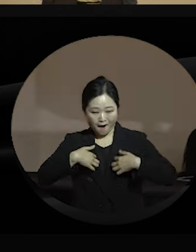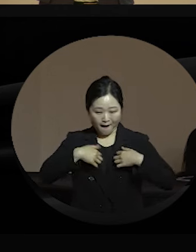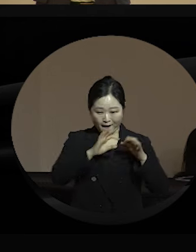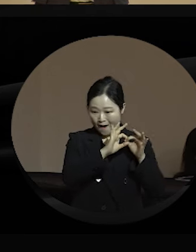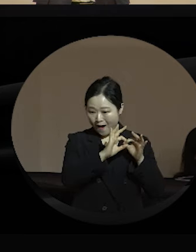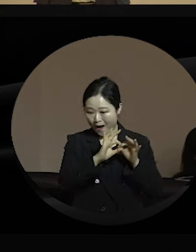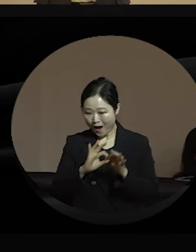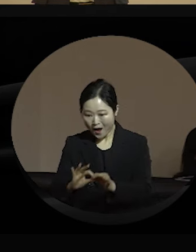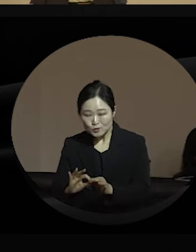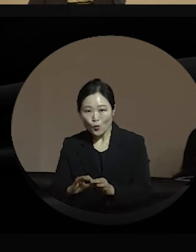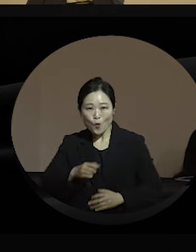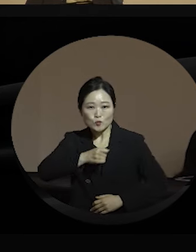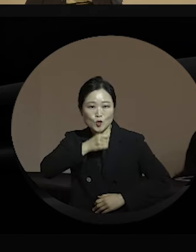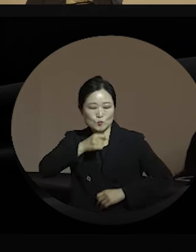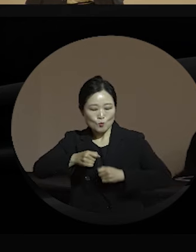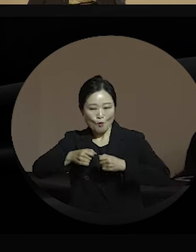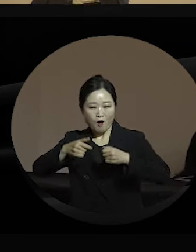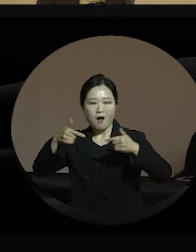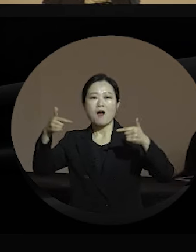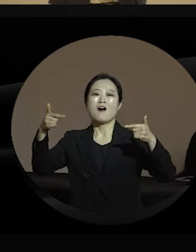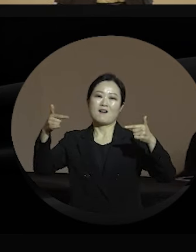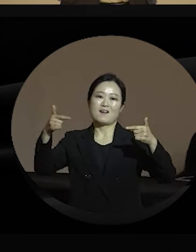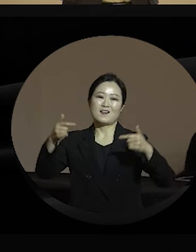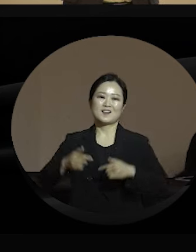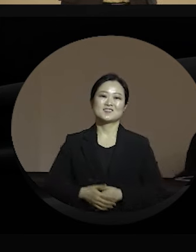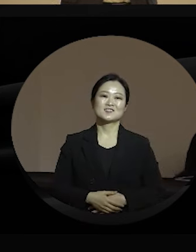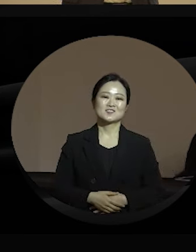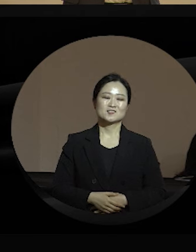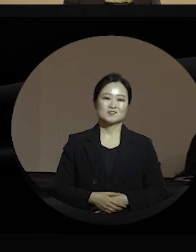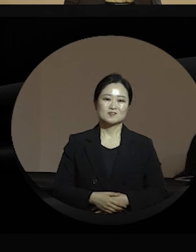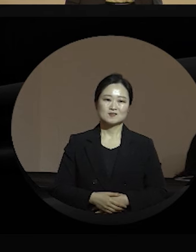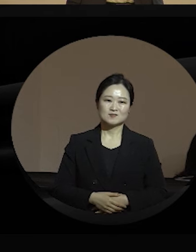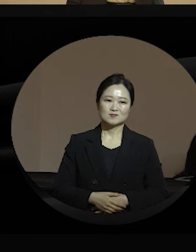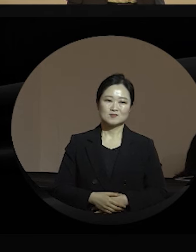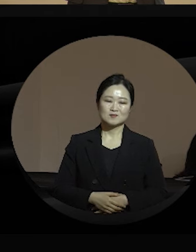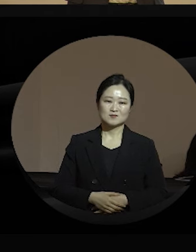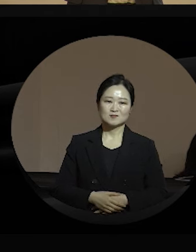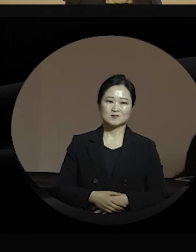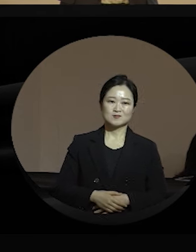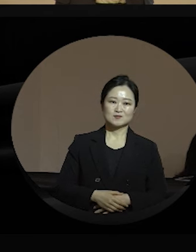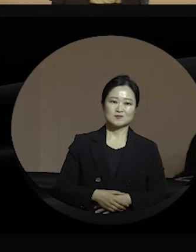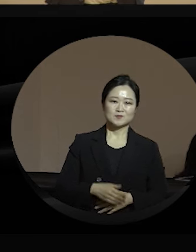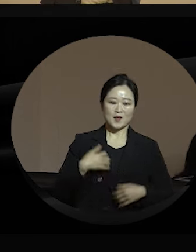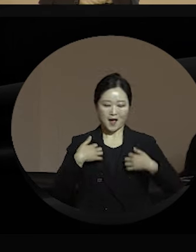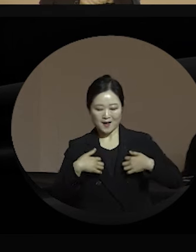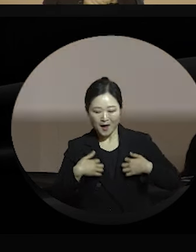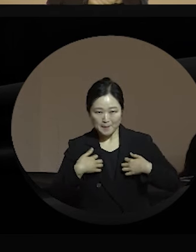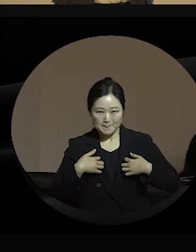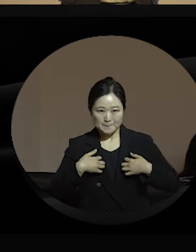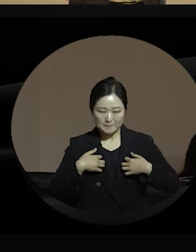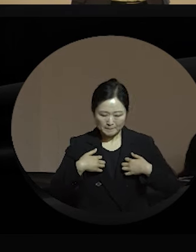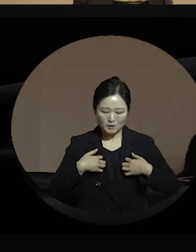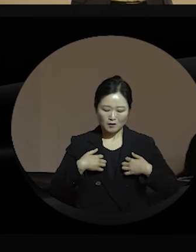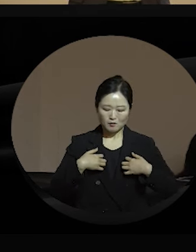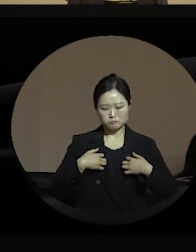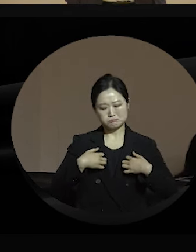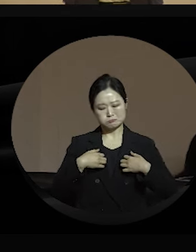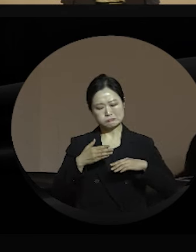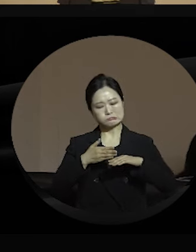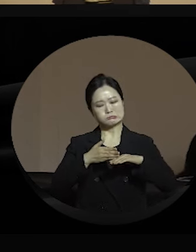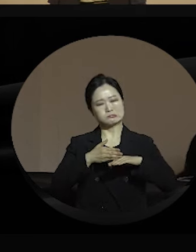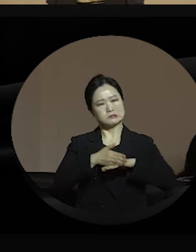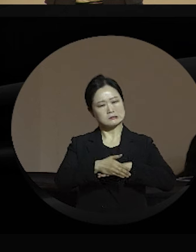전보다 못할 수 없어요. 우리의 학습도 대부분 그렇거든요. 그런데 그 속도가 타인에 비해서 좀 느리거나 조금 더디게